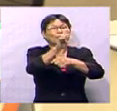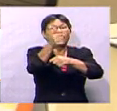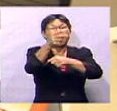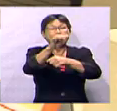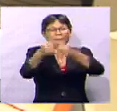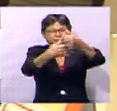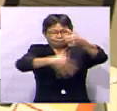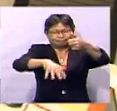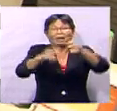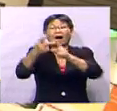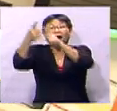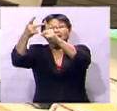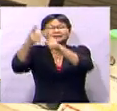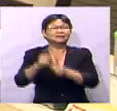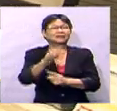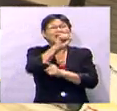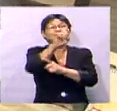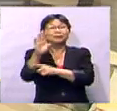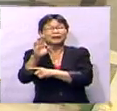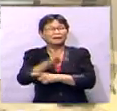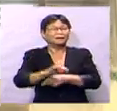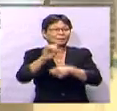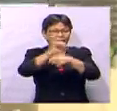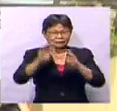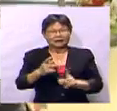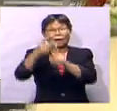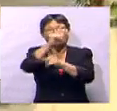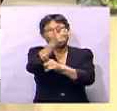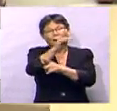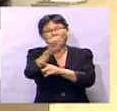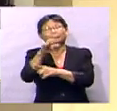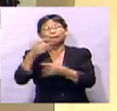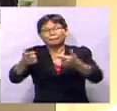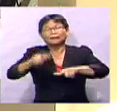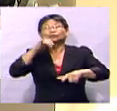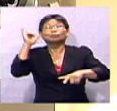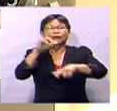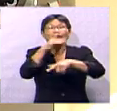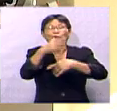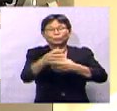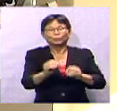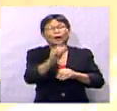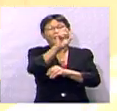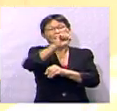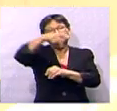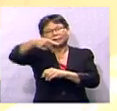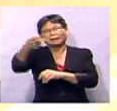Badur. Mesyuarat kali pertama pasukan petugas khas 1MDB berlangsung semalam di Ibu Pejabat SPRM.